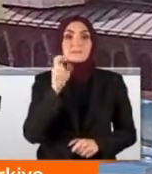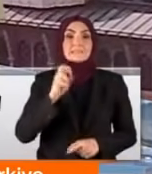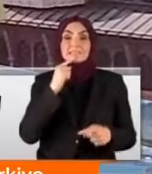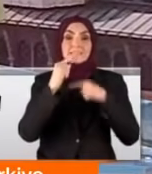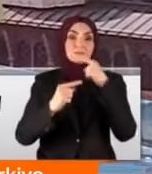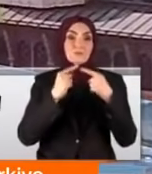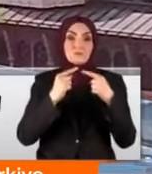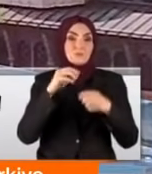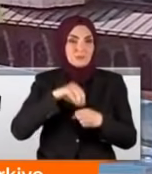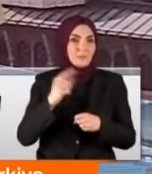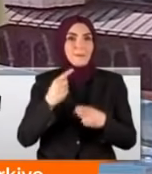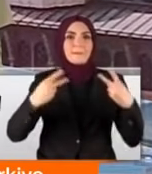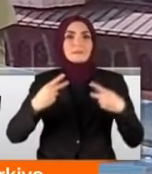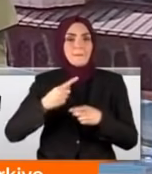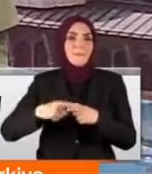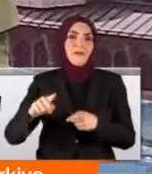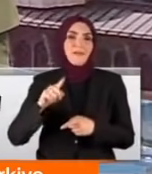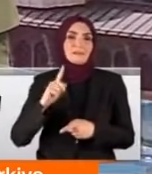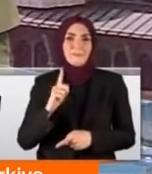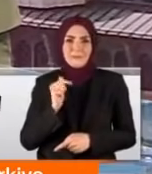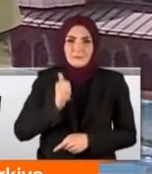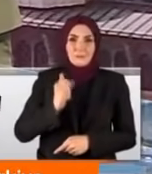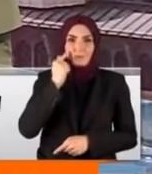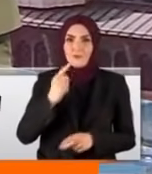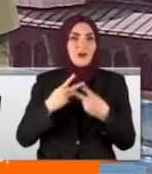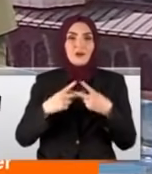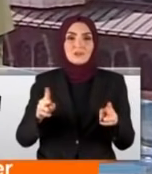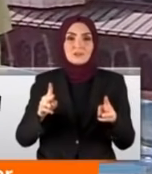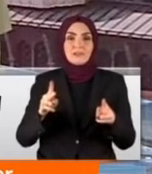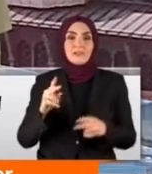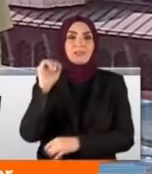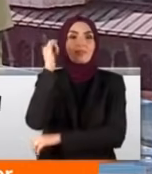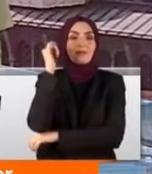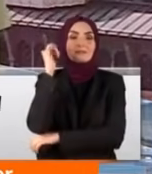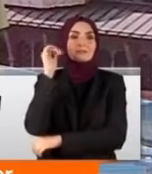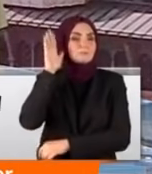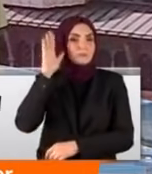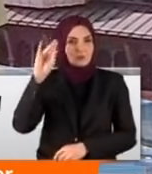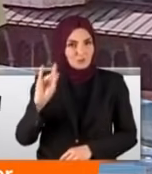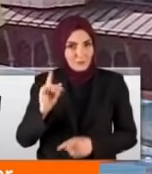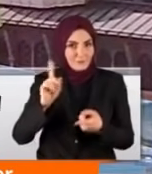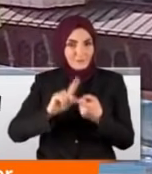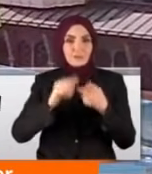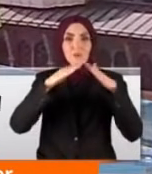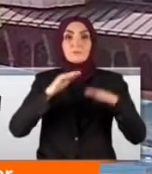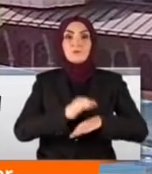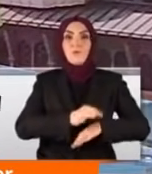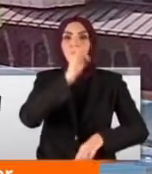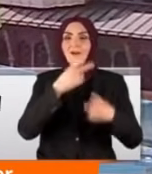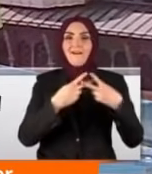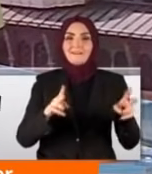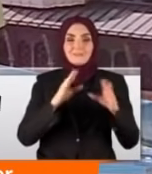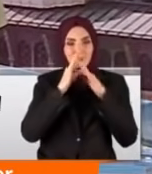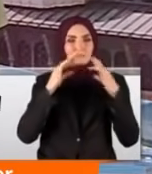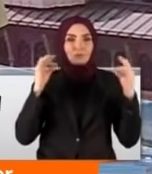Bahçeli. Bir gün arayla açılışı yapılan Taksim Camii ve Çamlıca Kulesi'nin hizmete sunulmasından duyduğu mutluluğu dile getirdi.